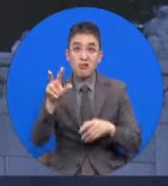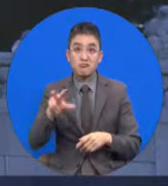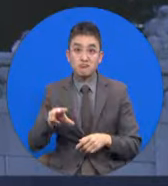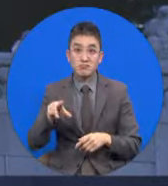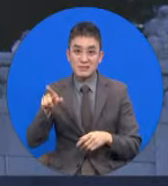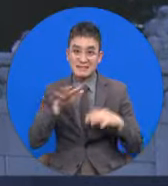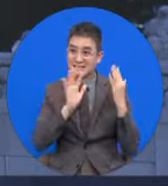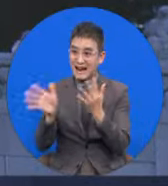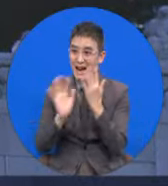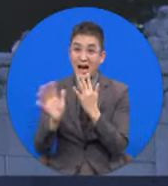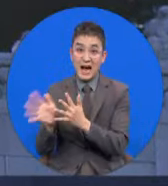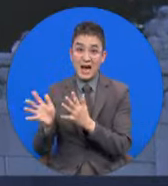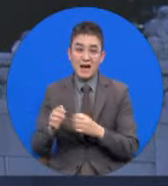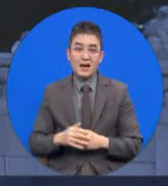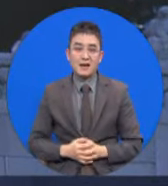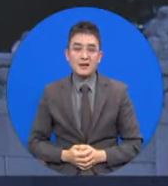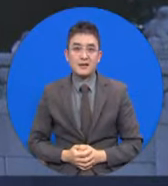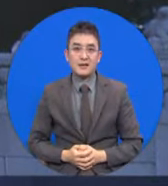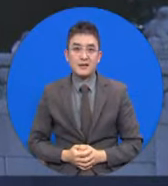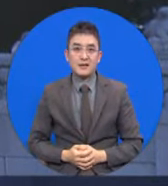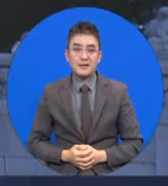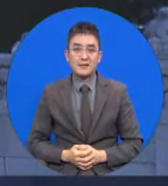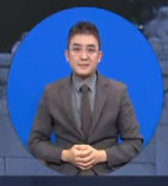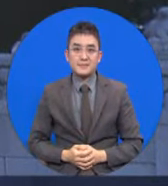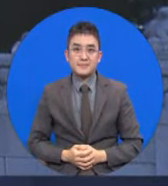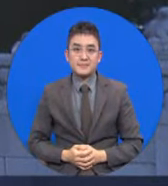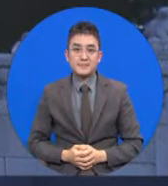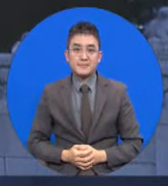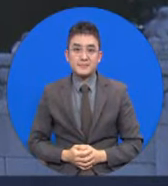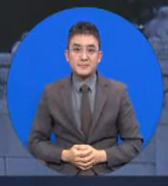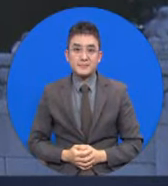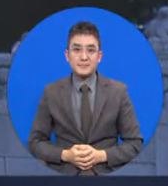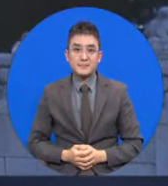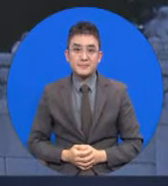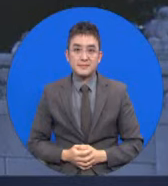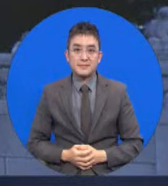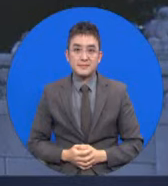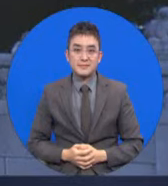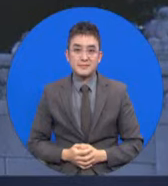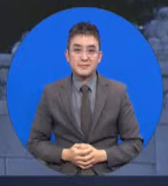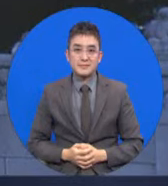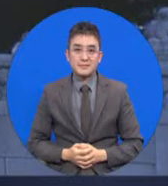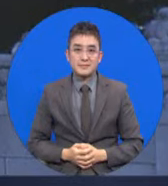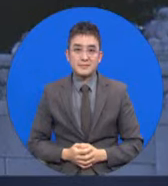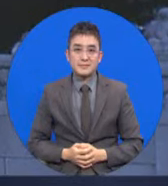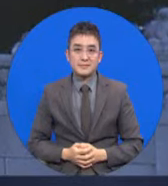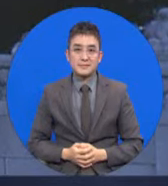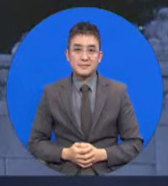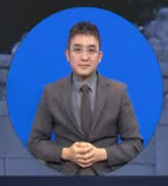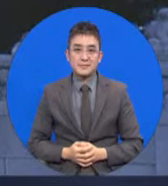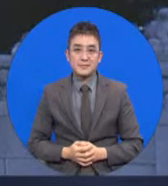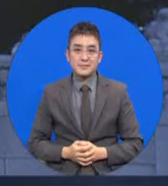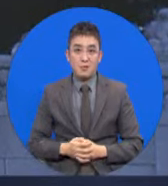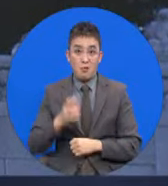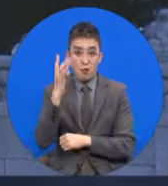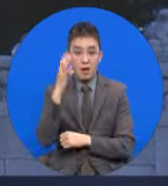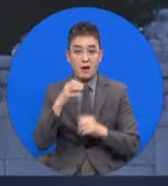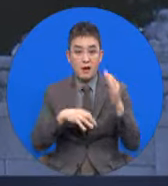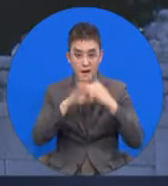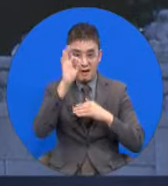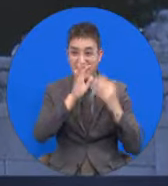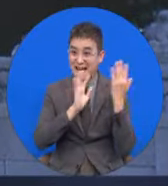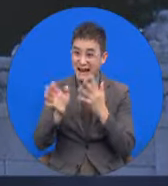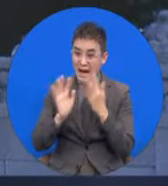하고 있거든요. 물론 이게 앞쪽에 유권자분들이 많이 투표를 하시고 뒤로 갈수록 조금 줄어드는 경향도